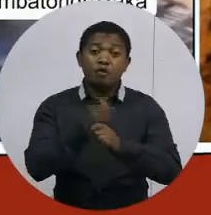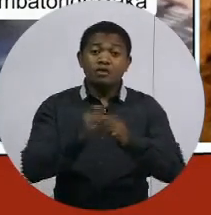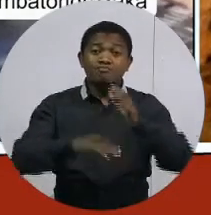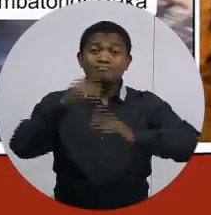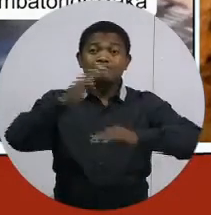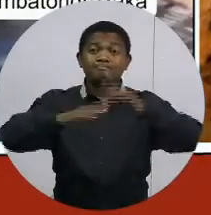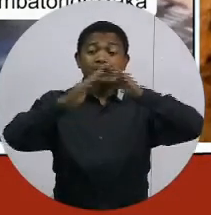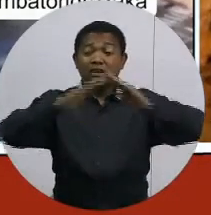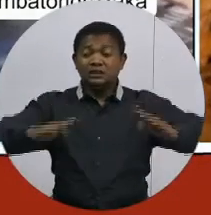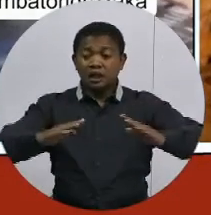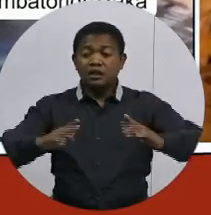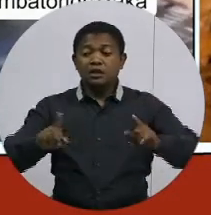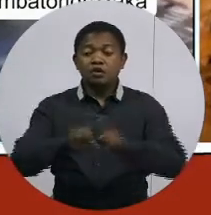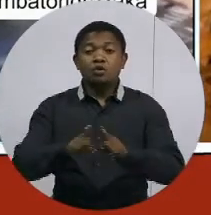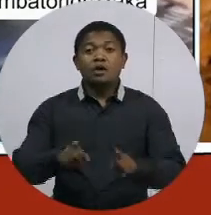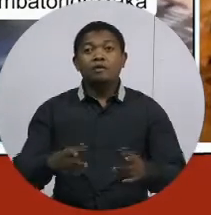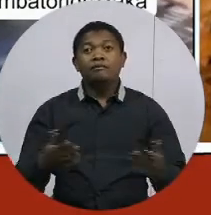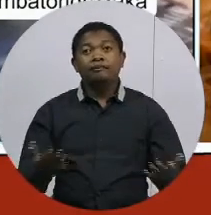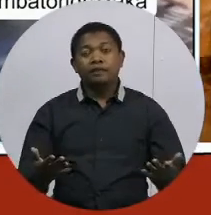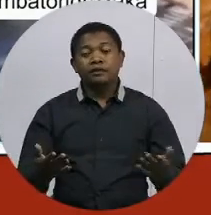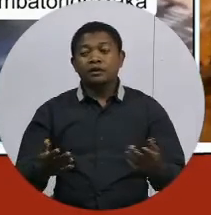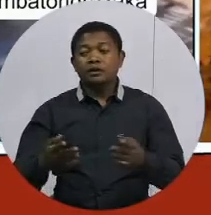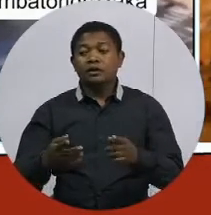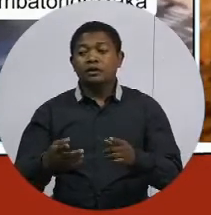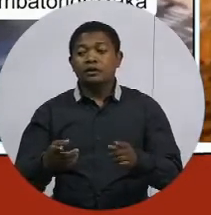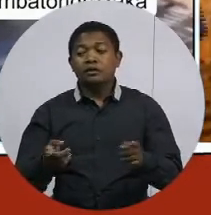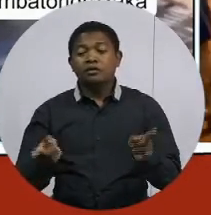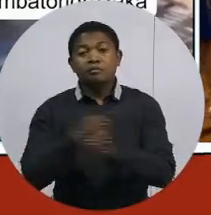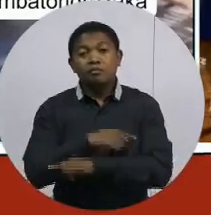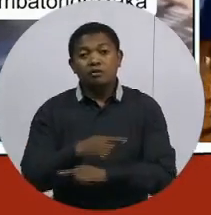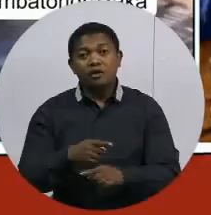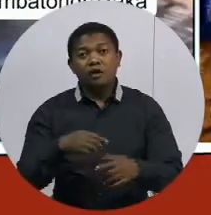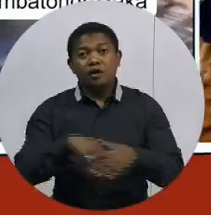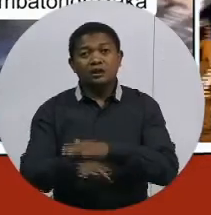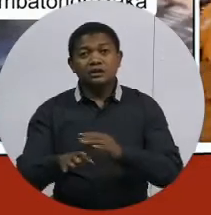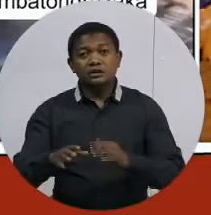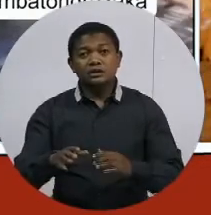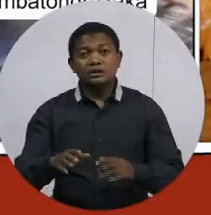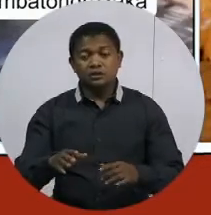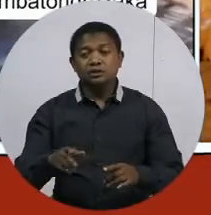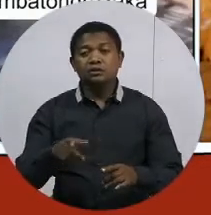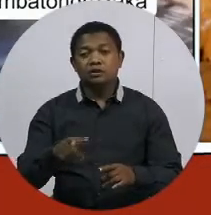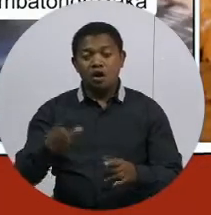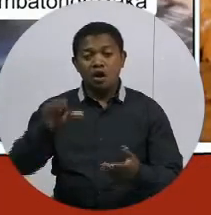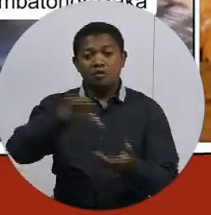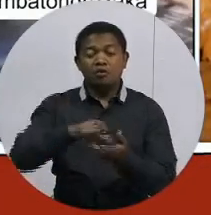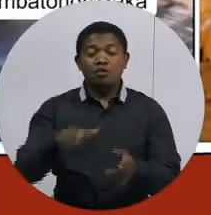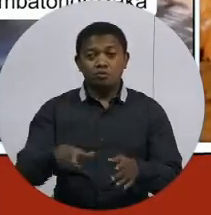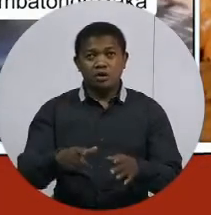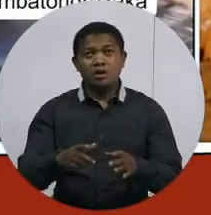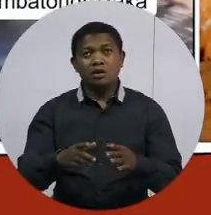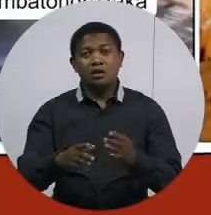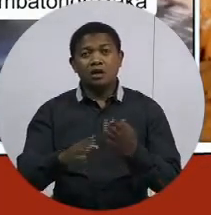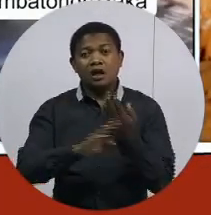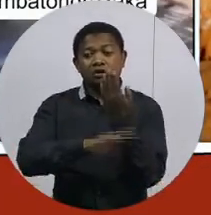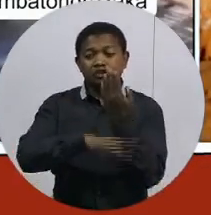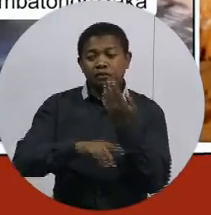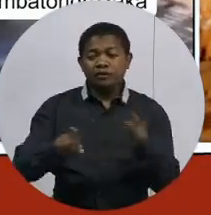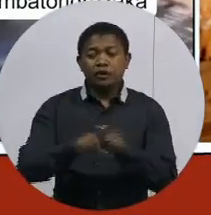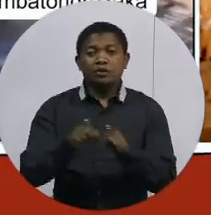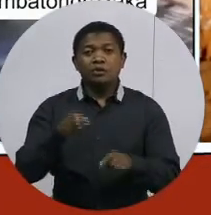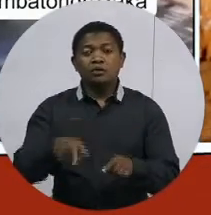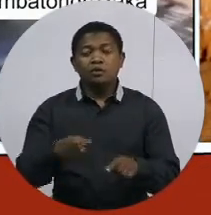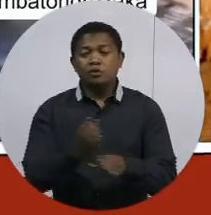CSPD ao Mahatsara sy aria ambonivohitra na Petatsimo, eo ihany koa ny fanavoazana ny